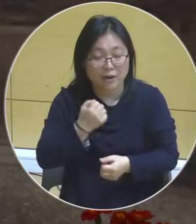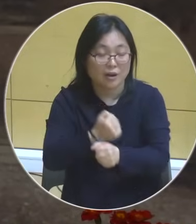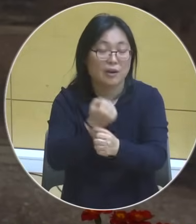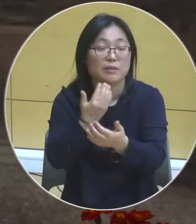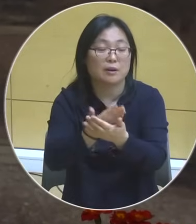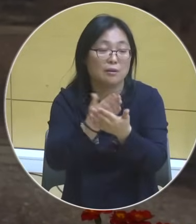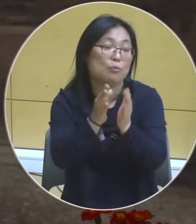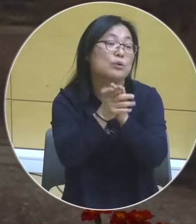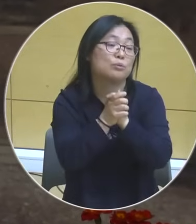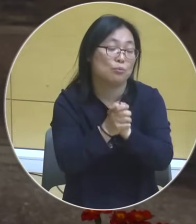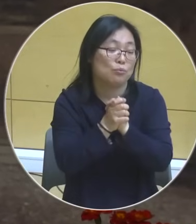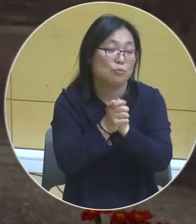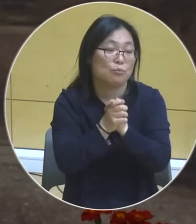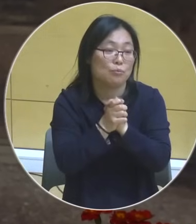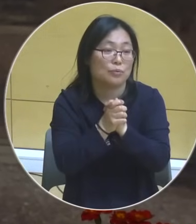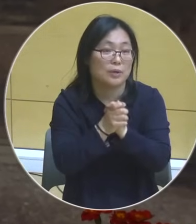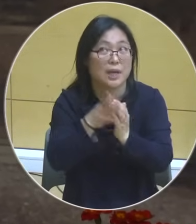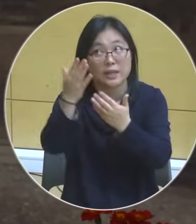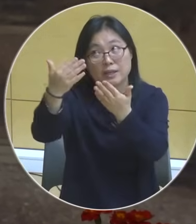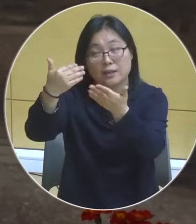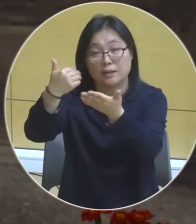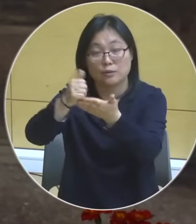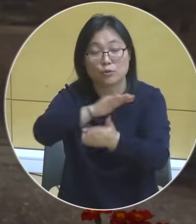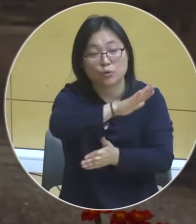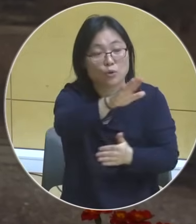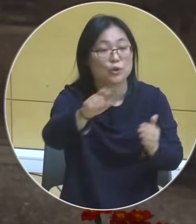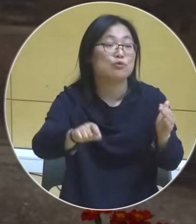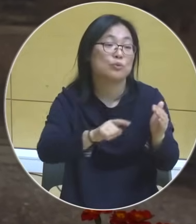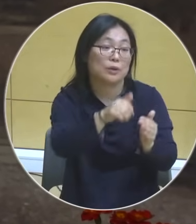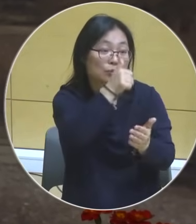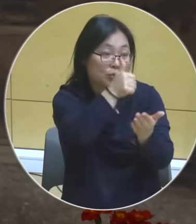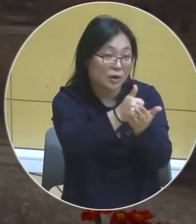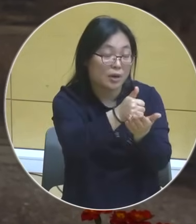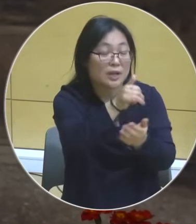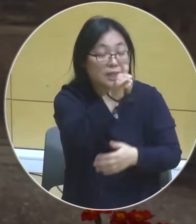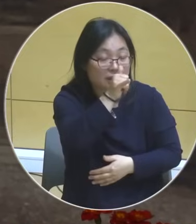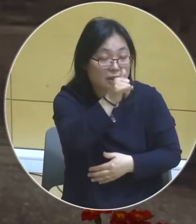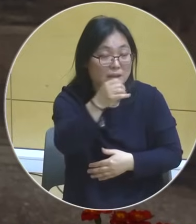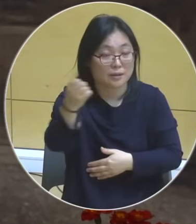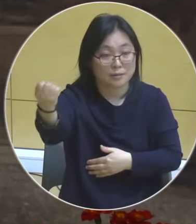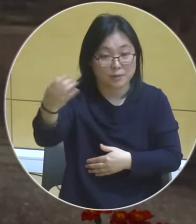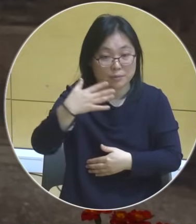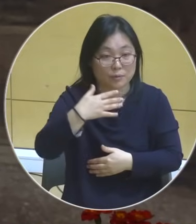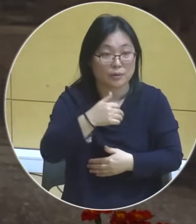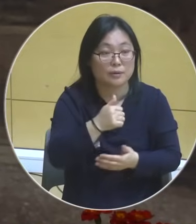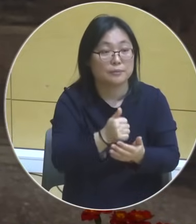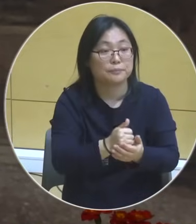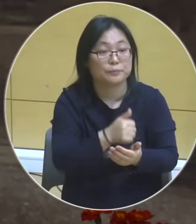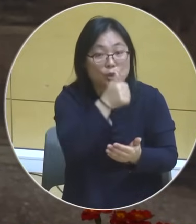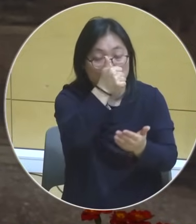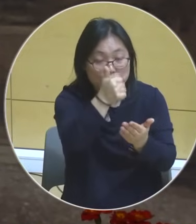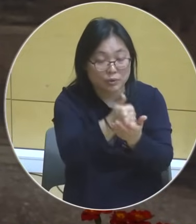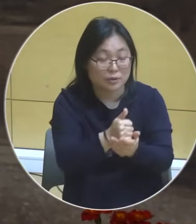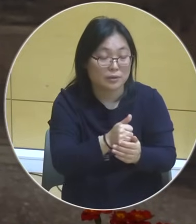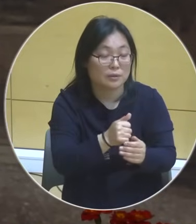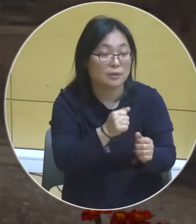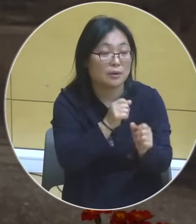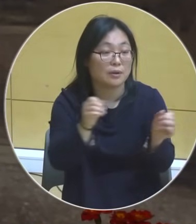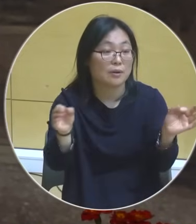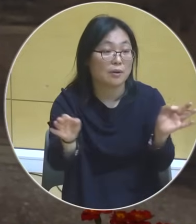장로들과 함께 기도합니다. 그때 하나님께서 너희 중에 죄가 있다고 그렇게 말씀합니다. 그 죄를 제거해야 된다고